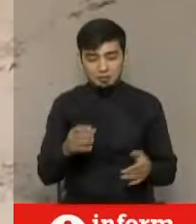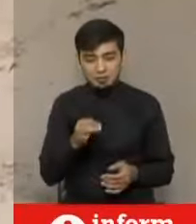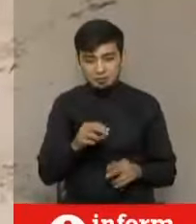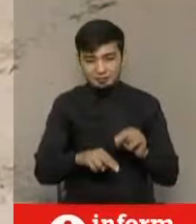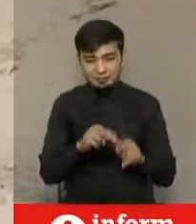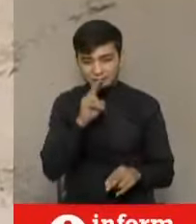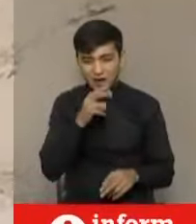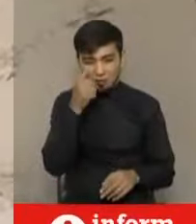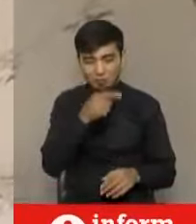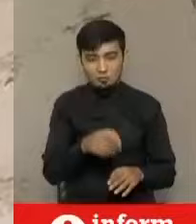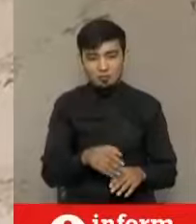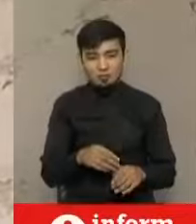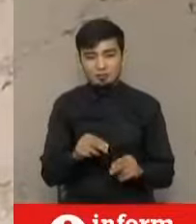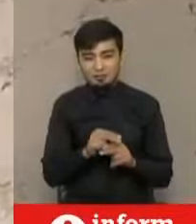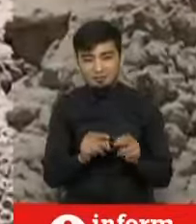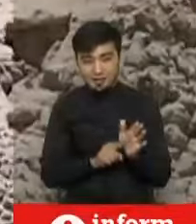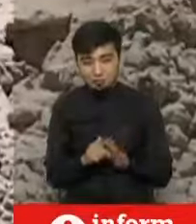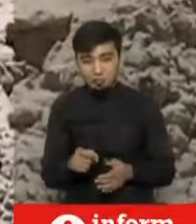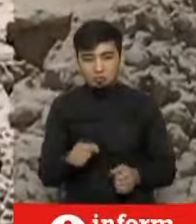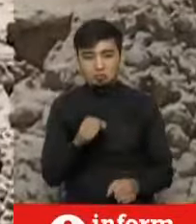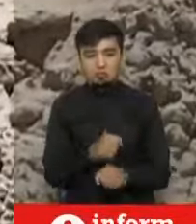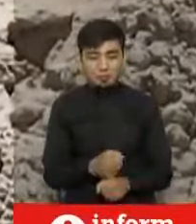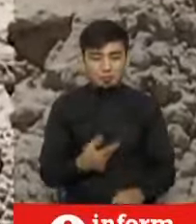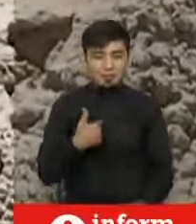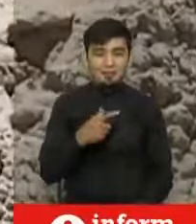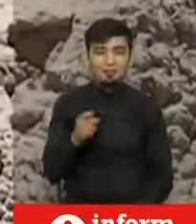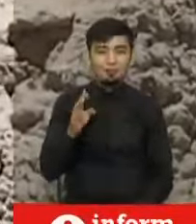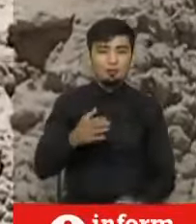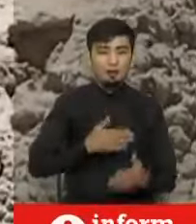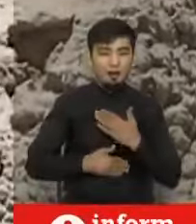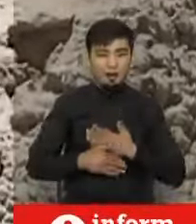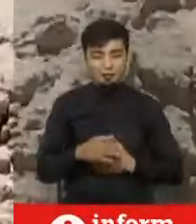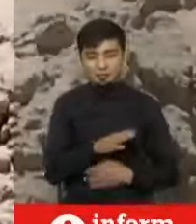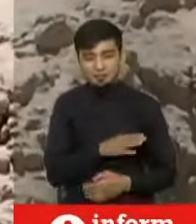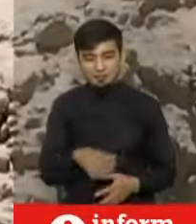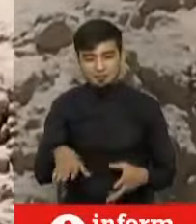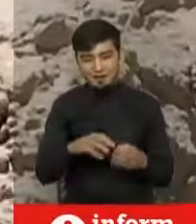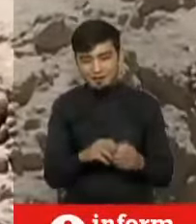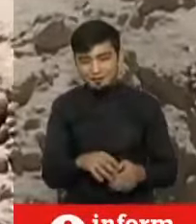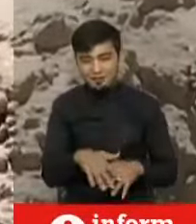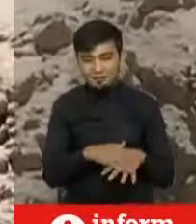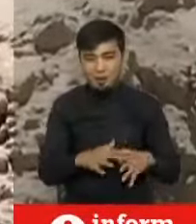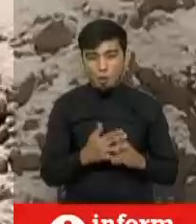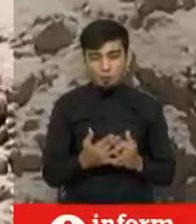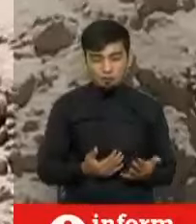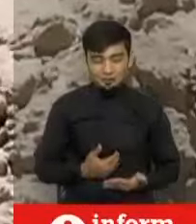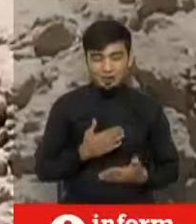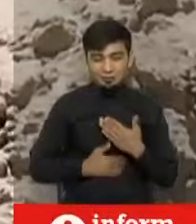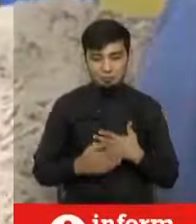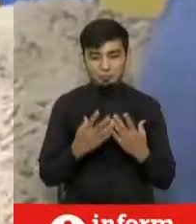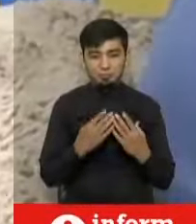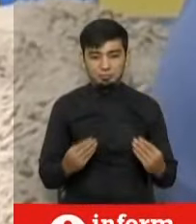ұзамай тоқтапты. Осылайша көгілдір отынға қарық боламыз деп бөркін аспан қатқан қарашаның қуанышы су сепкендей